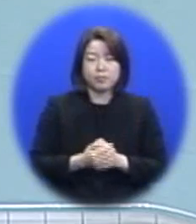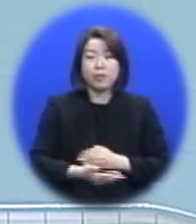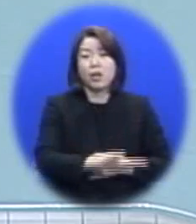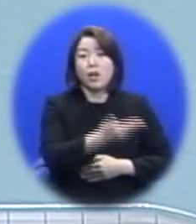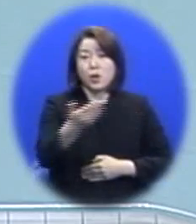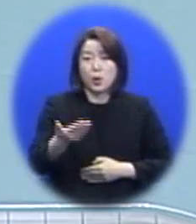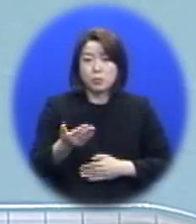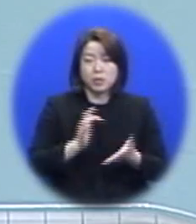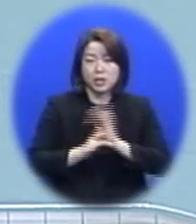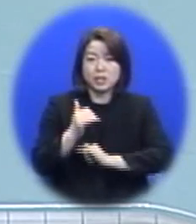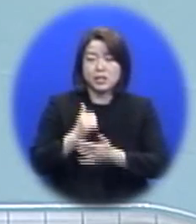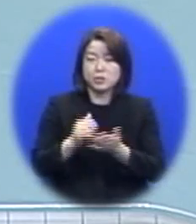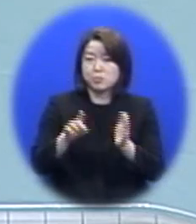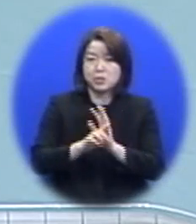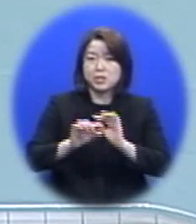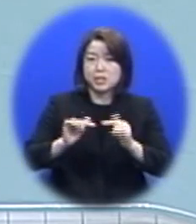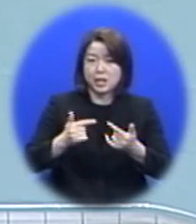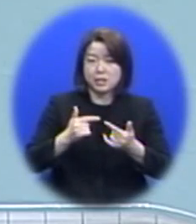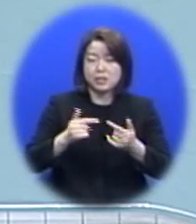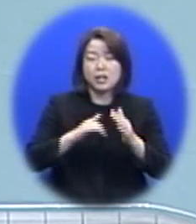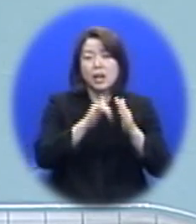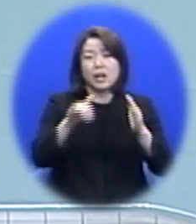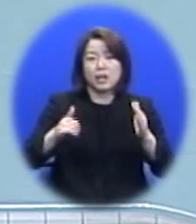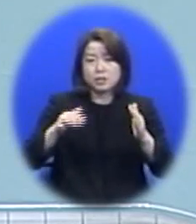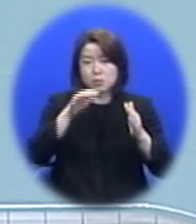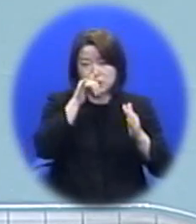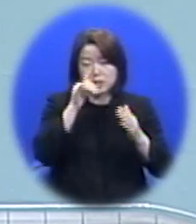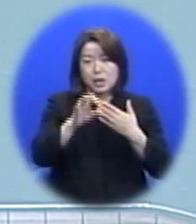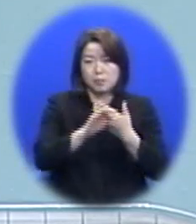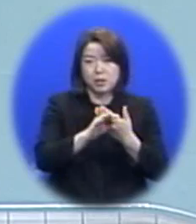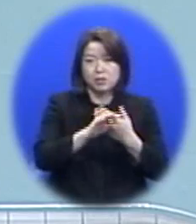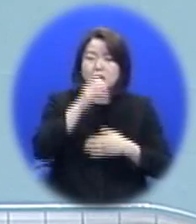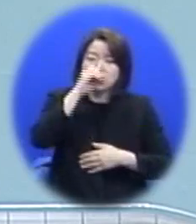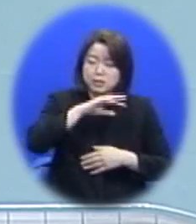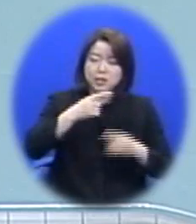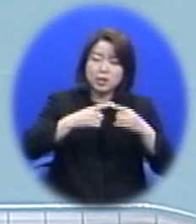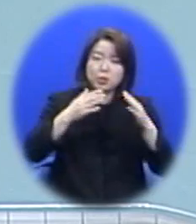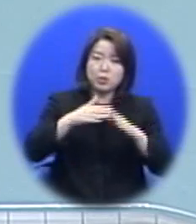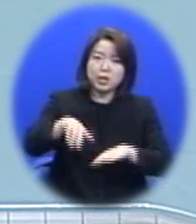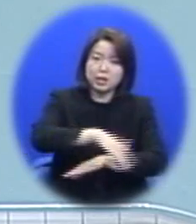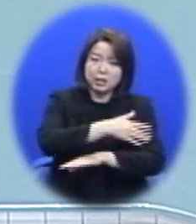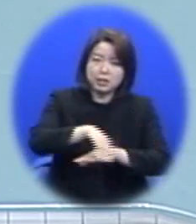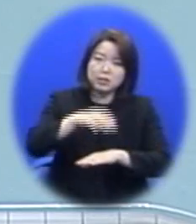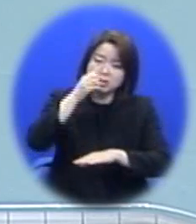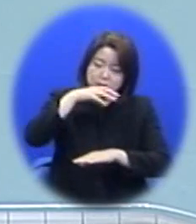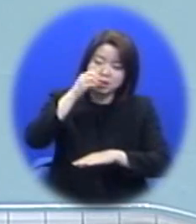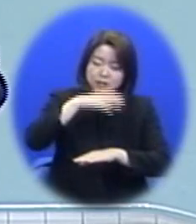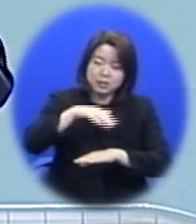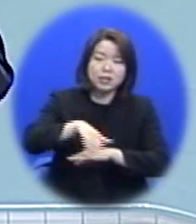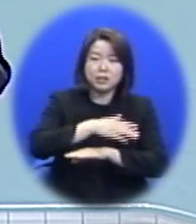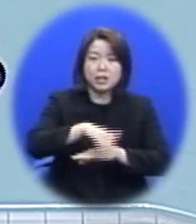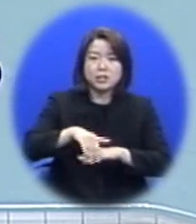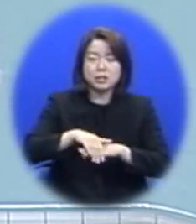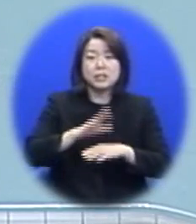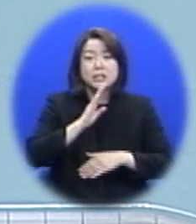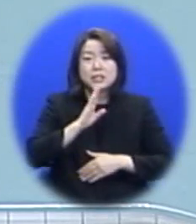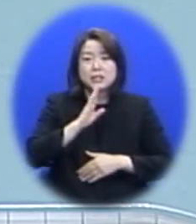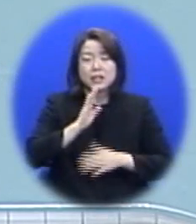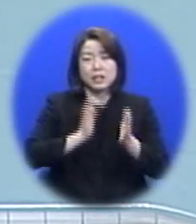여러분에게 예수 안 믿는 가족이 있다면 그저 교회를 다녀도 형식적으로만 다니는 그런 정도, 아직